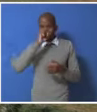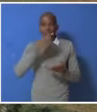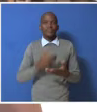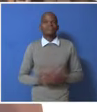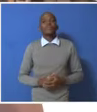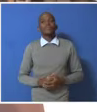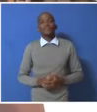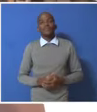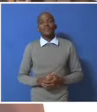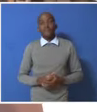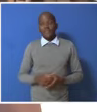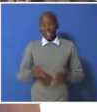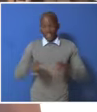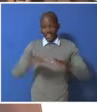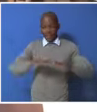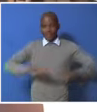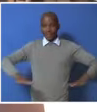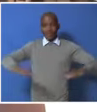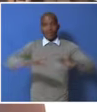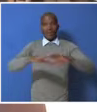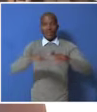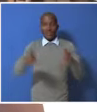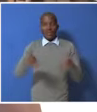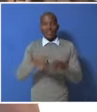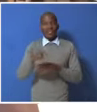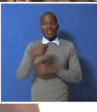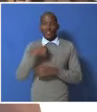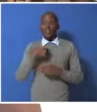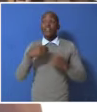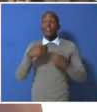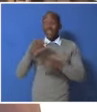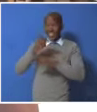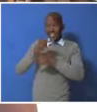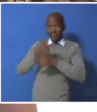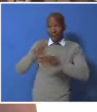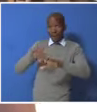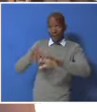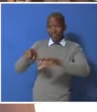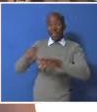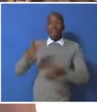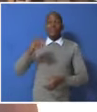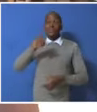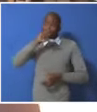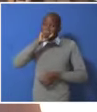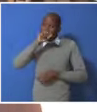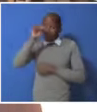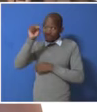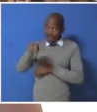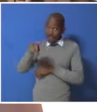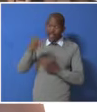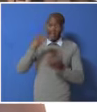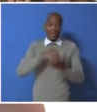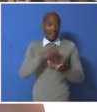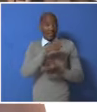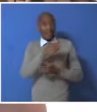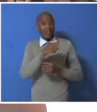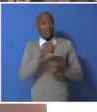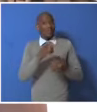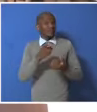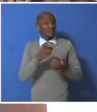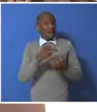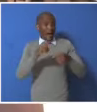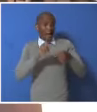dikolobe. Gone mo fa monnye jaaka ntse le bona gale le gale re ruile, re ruile dikoko go na le tsa mae ka